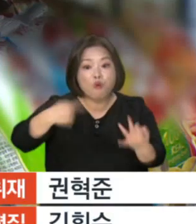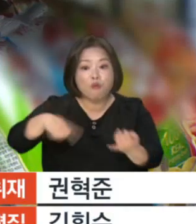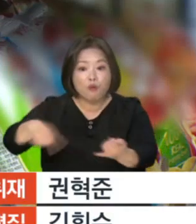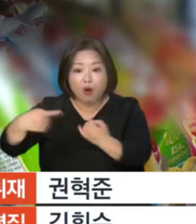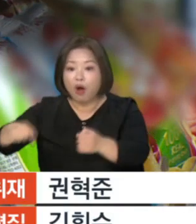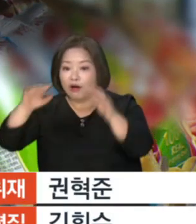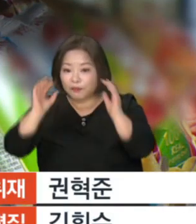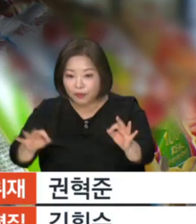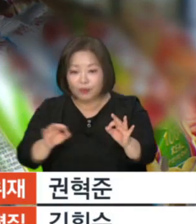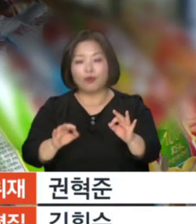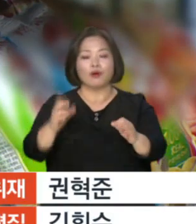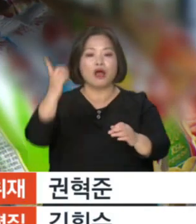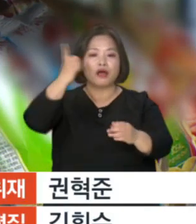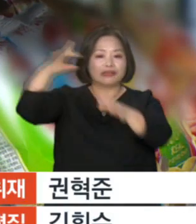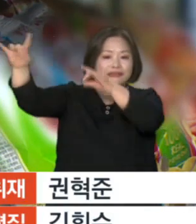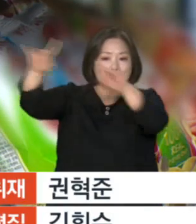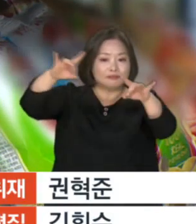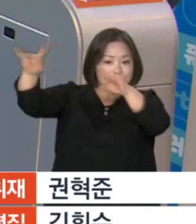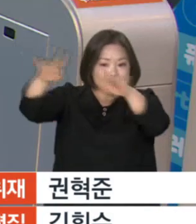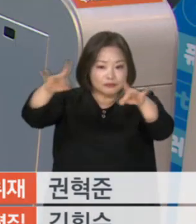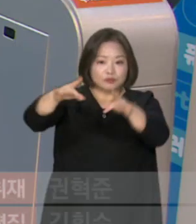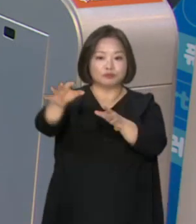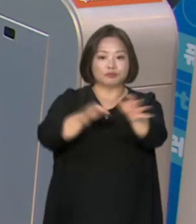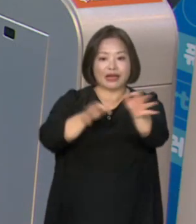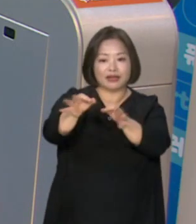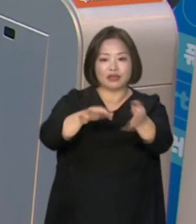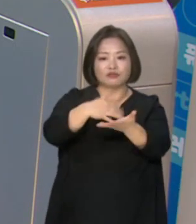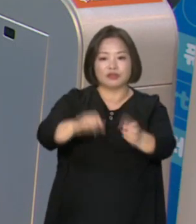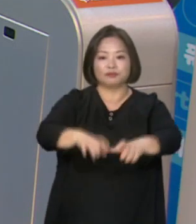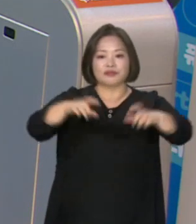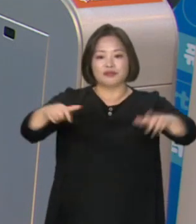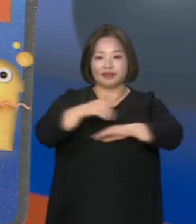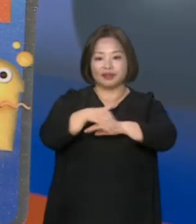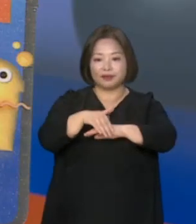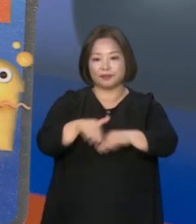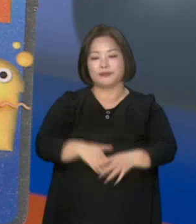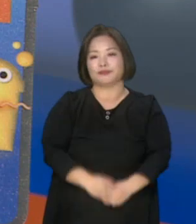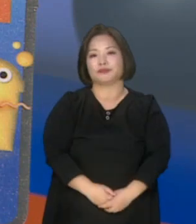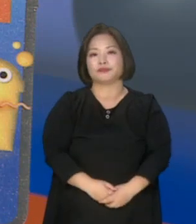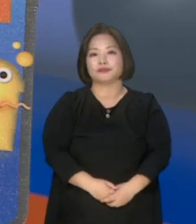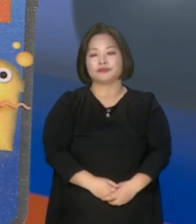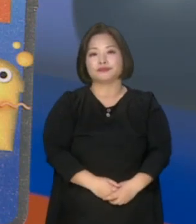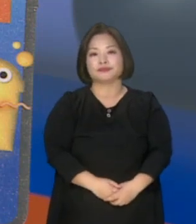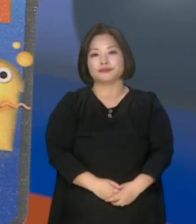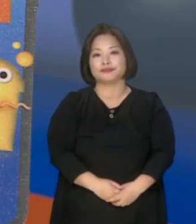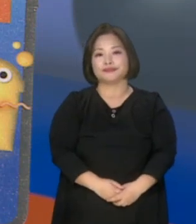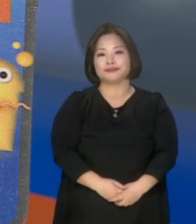스마트 편의점을 확대해 나갈 계획입니다. 연합뉴스TV 김동욱입니다.